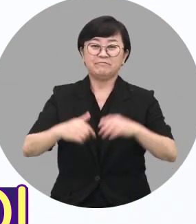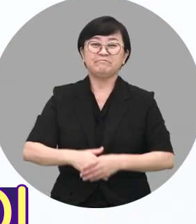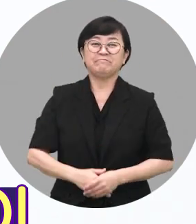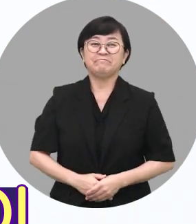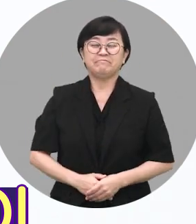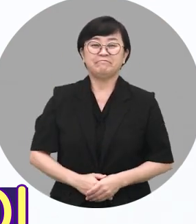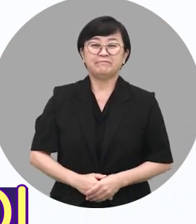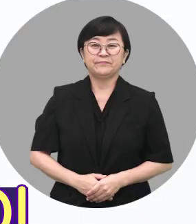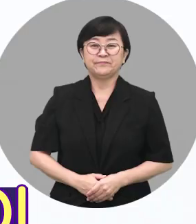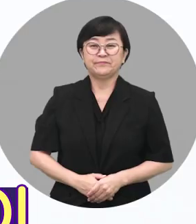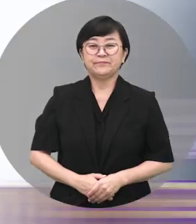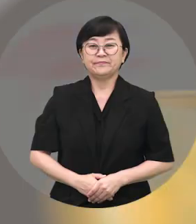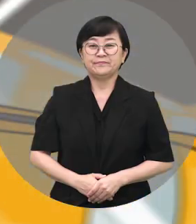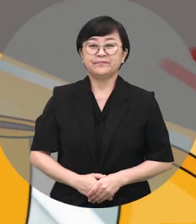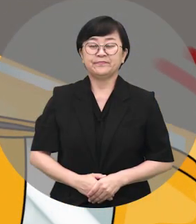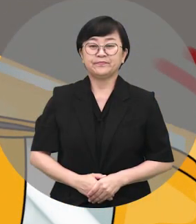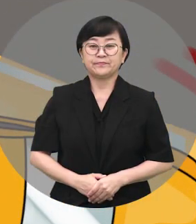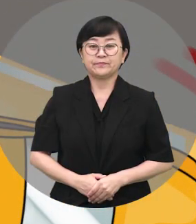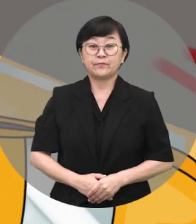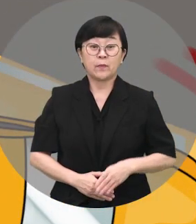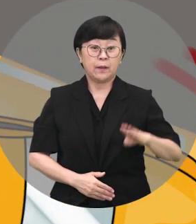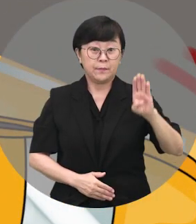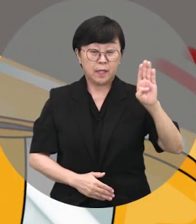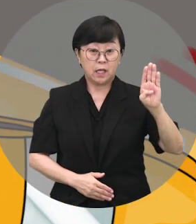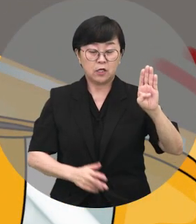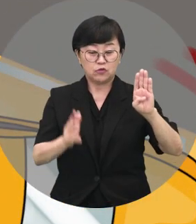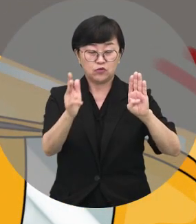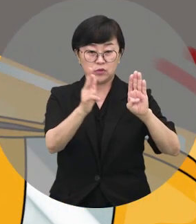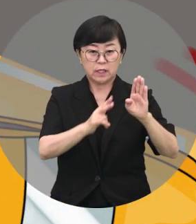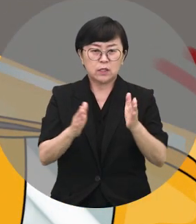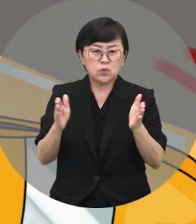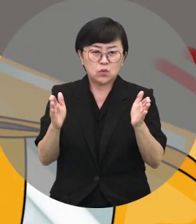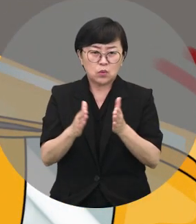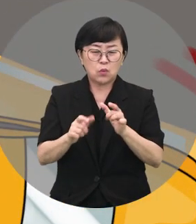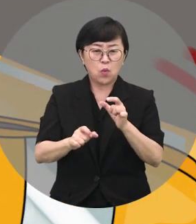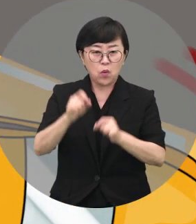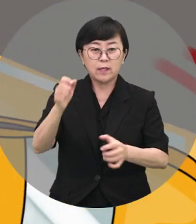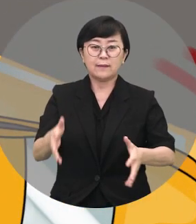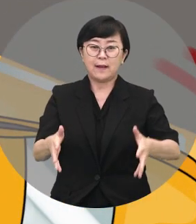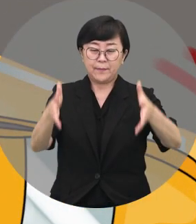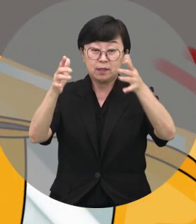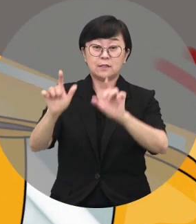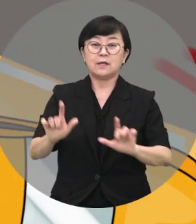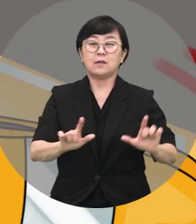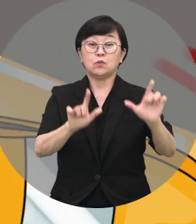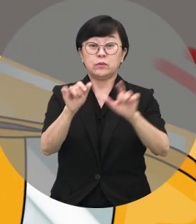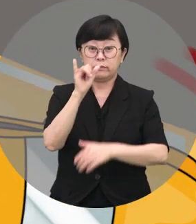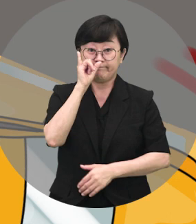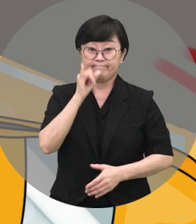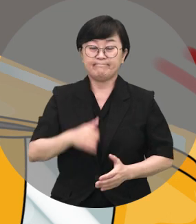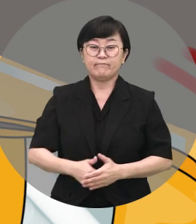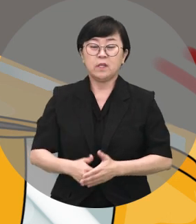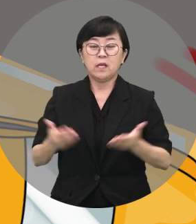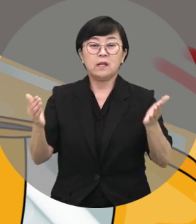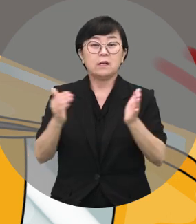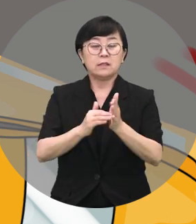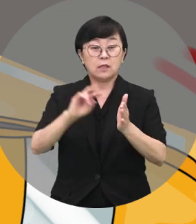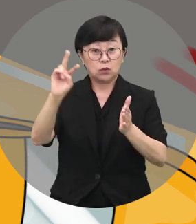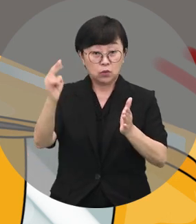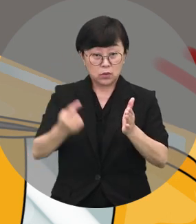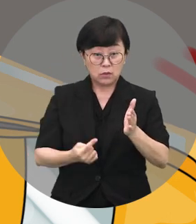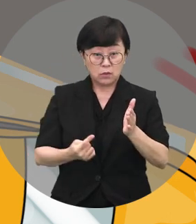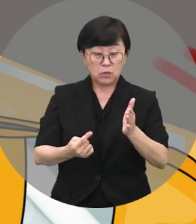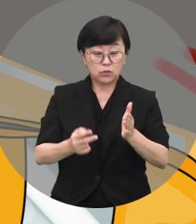맞습니다. 네. B씨는 주차장이 협소한 오래된 아파트에 살고 있습니다. 퇴근하고 집에